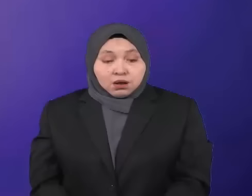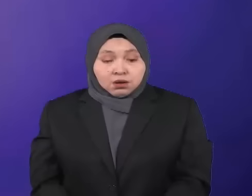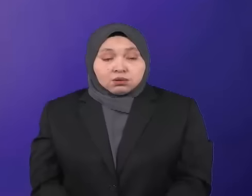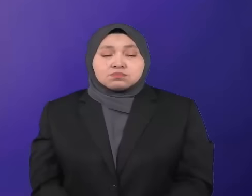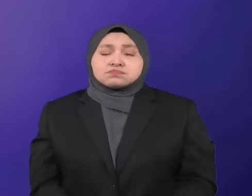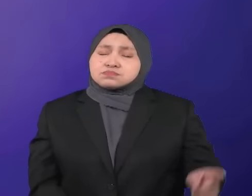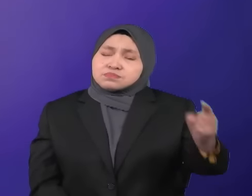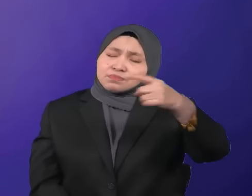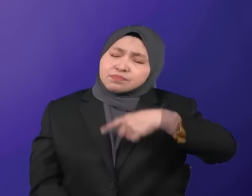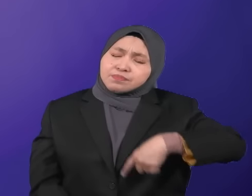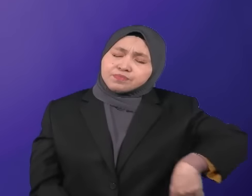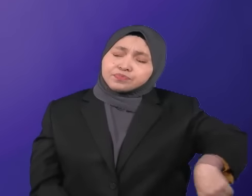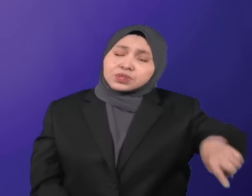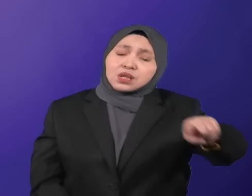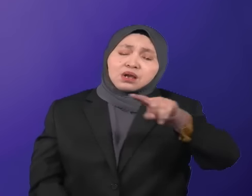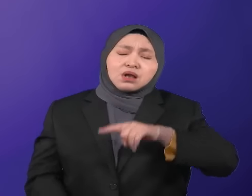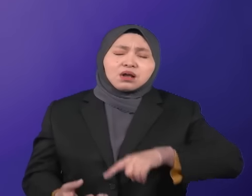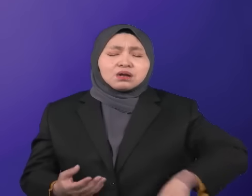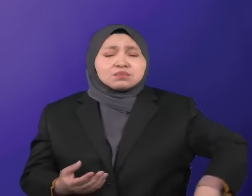Ula